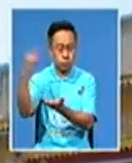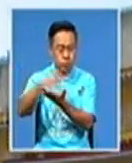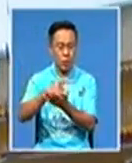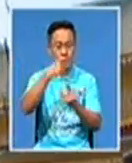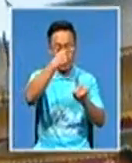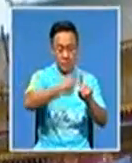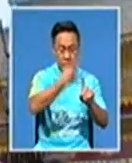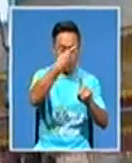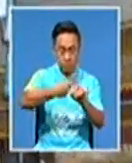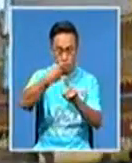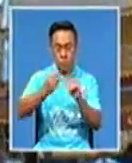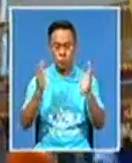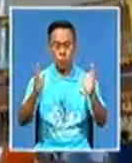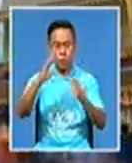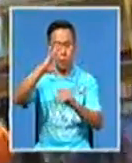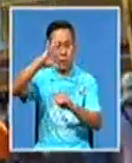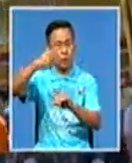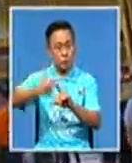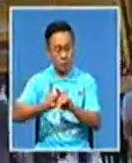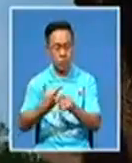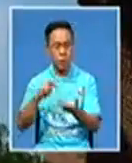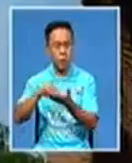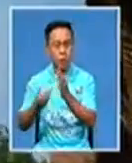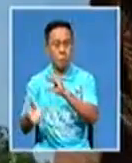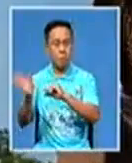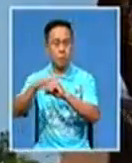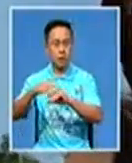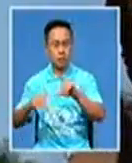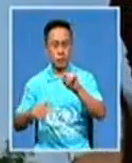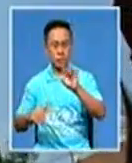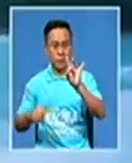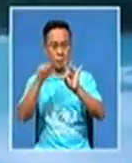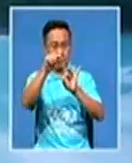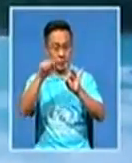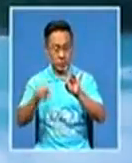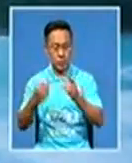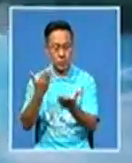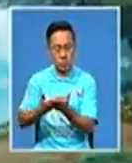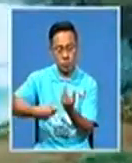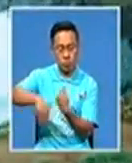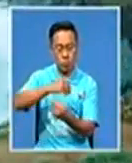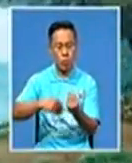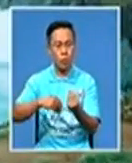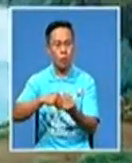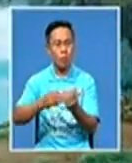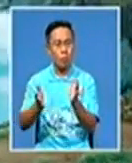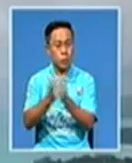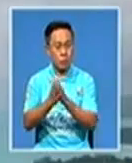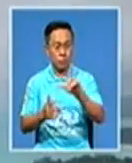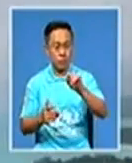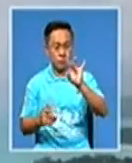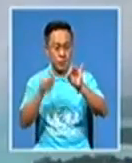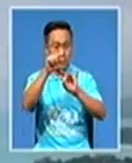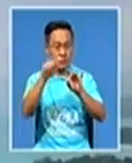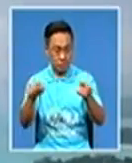มเชื่อมั้ยครับว่าสูงกว่าปีที่แล้ว 28% รายได้จากการท่องเที่ยวสูงกว่า 28% นี่แหละม